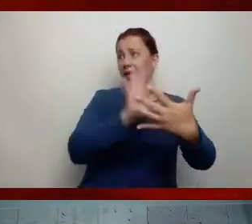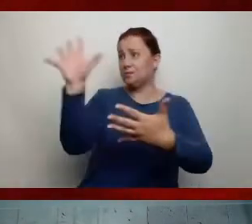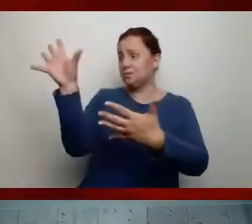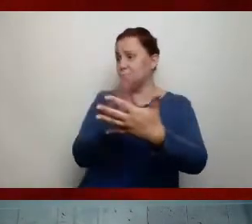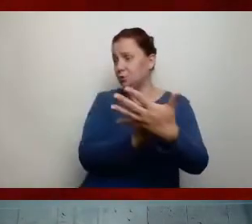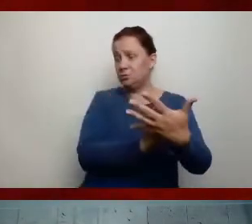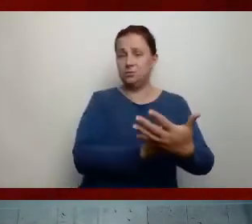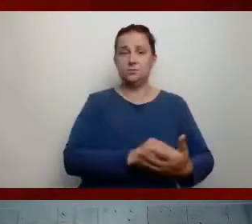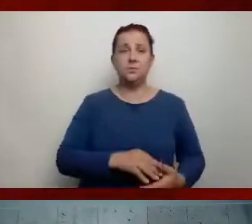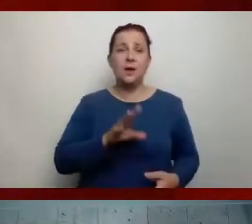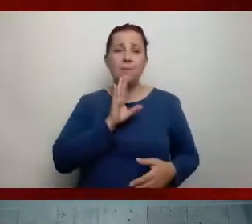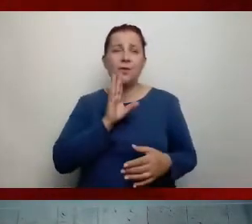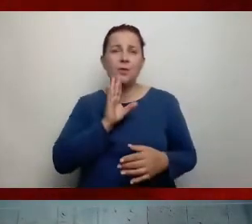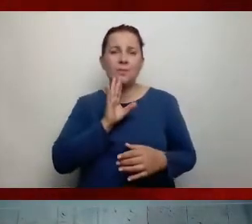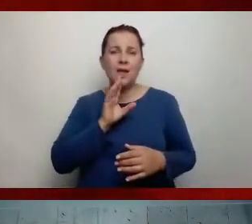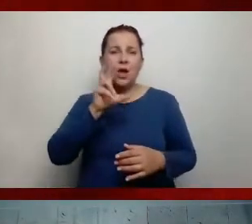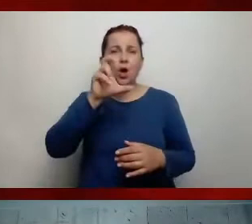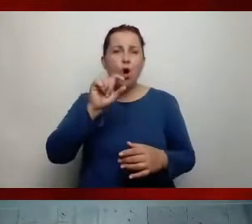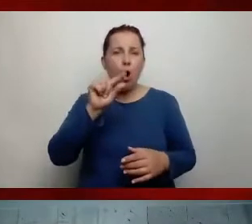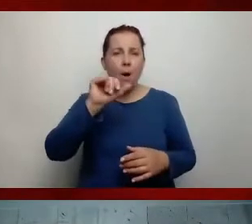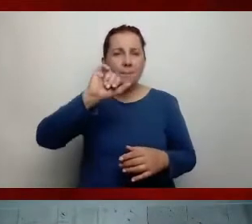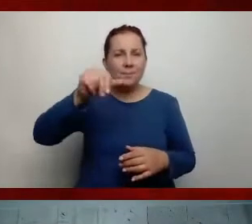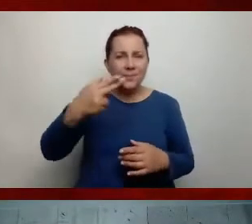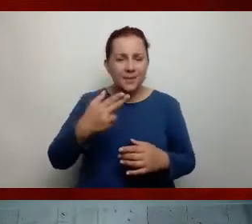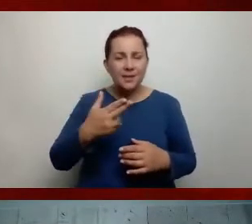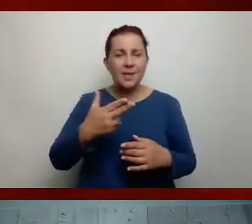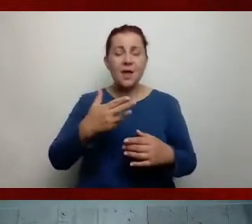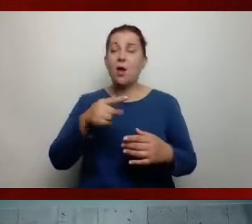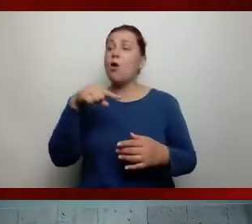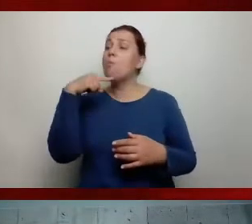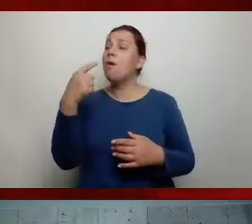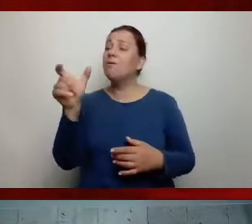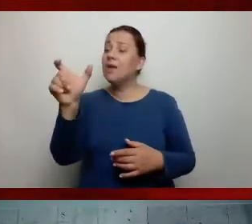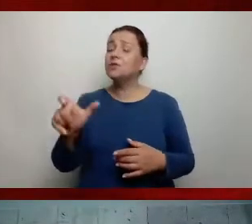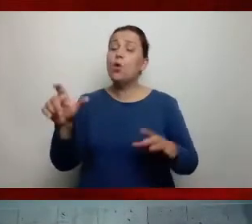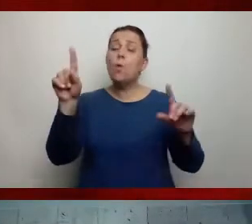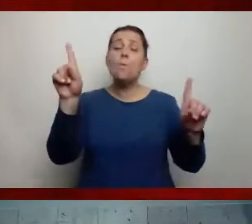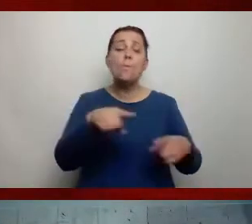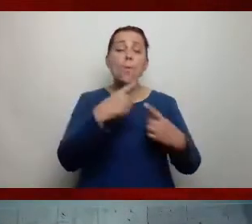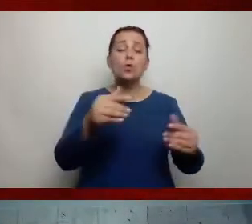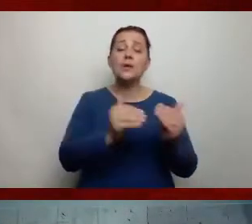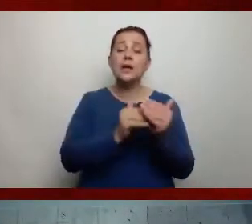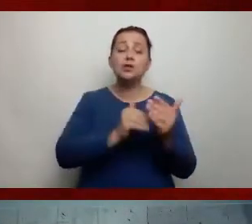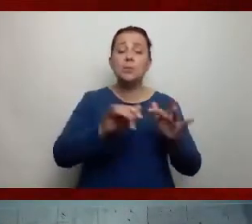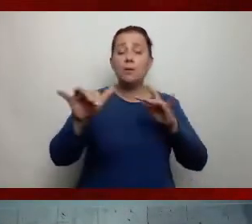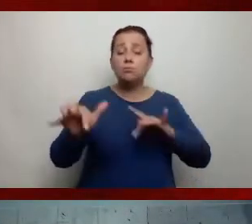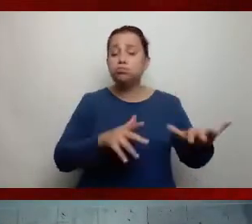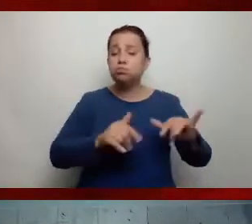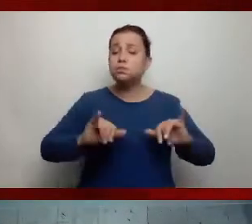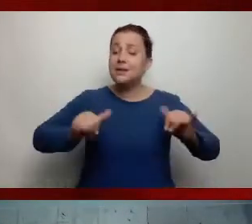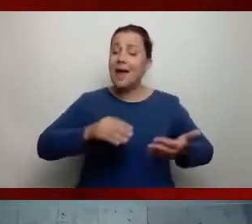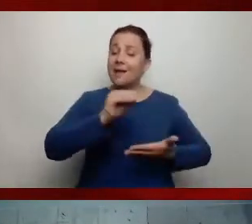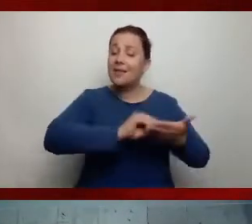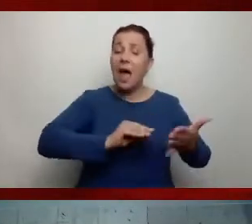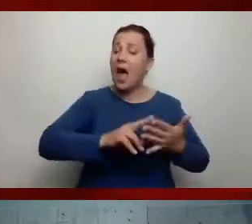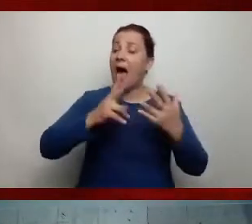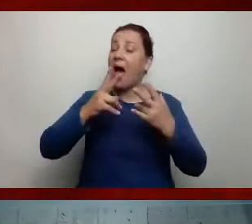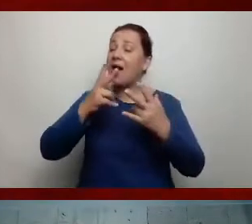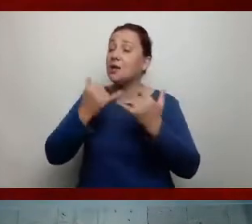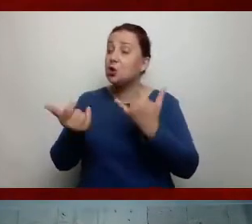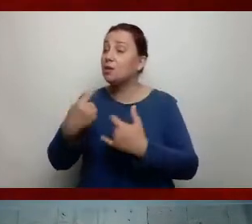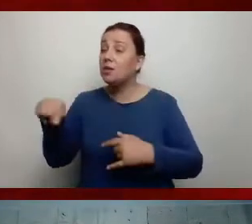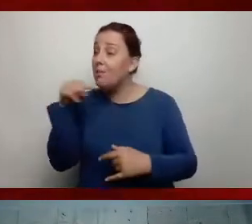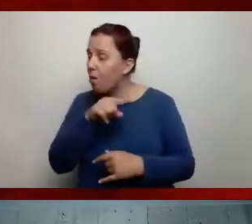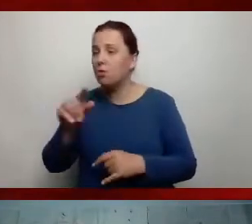muzykę należy grać tak, jak ją napisano, albo nie grać jej wcale trochę, nie? W sensie, oczywiście to jest bardzo ciekawe,